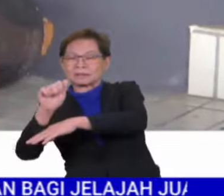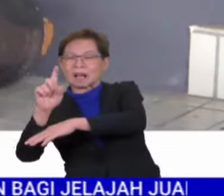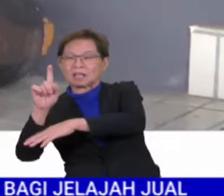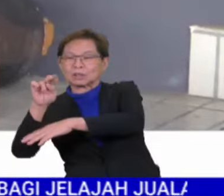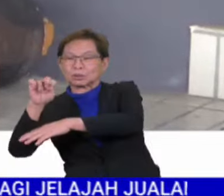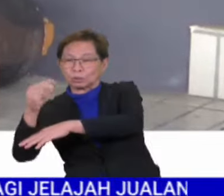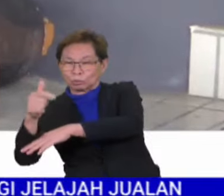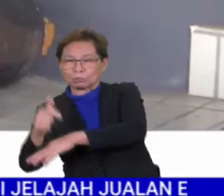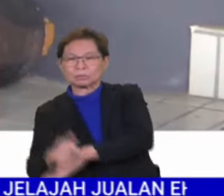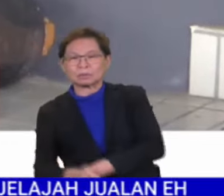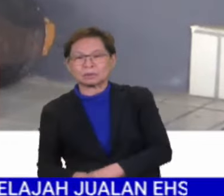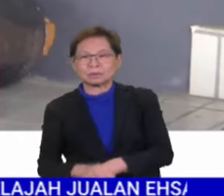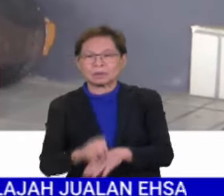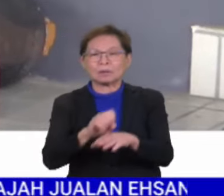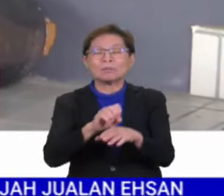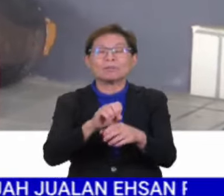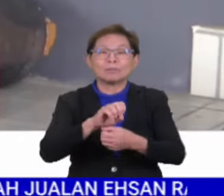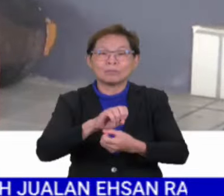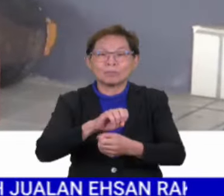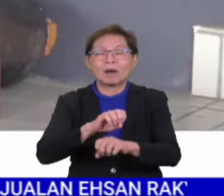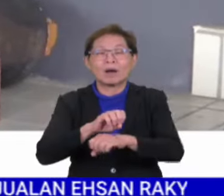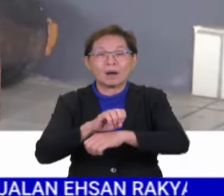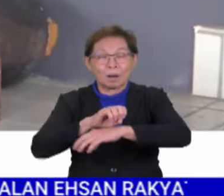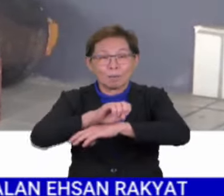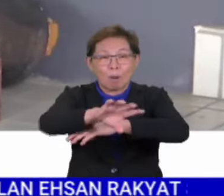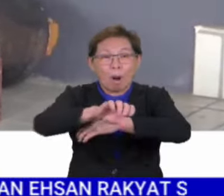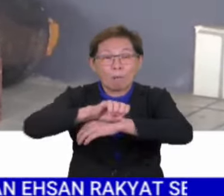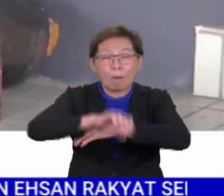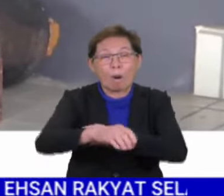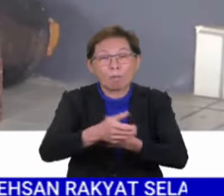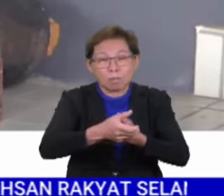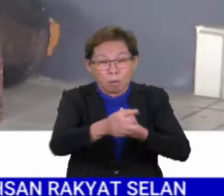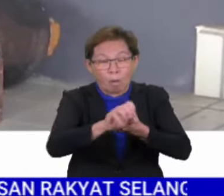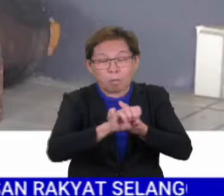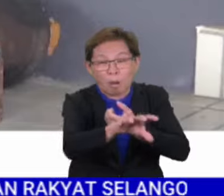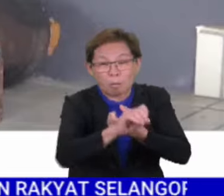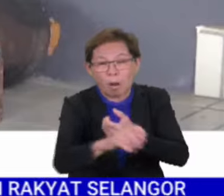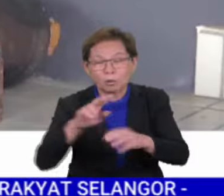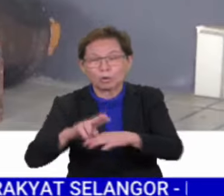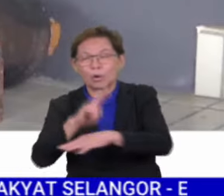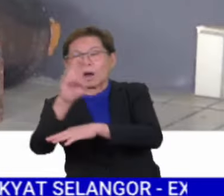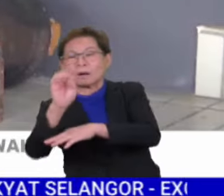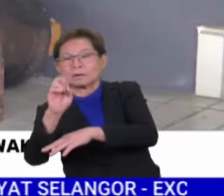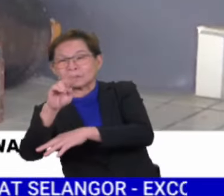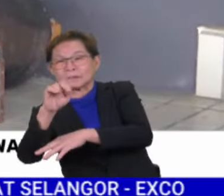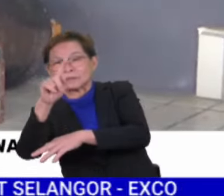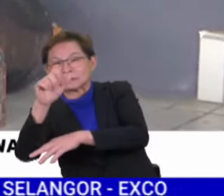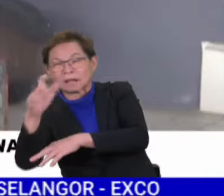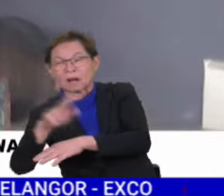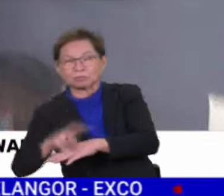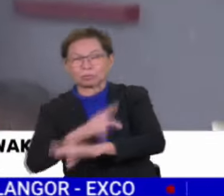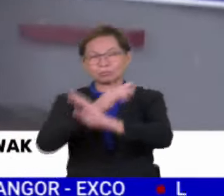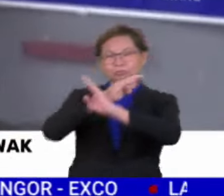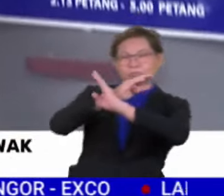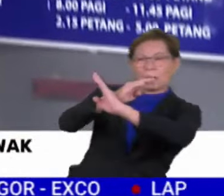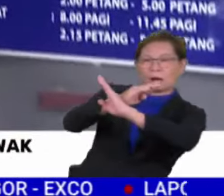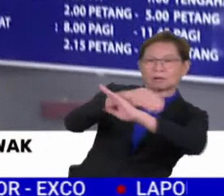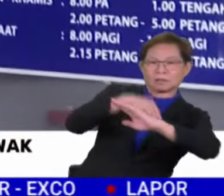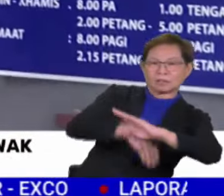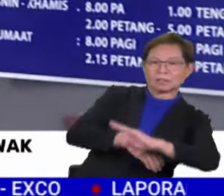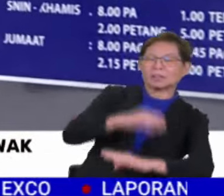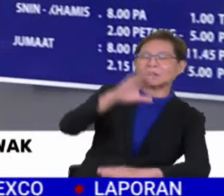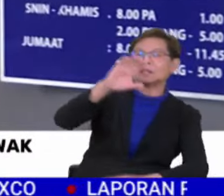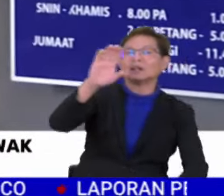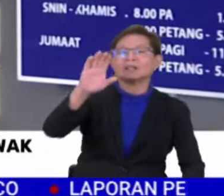Ini adalah meriam sebenar bujang timpang berang yang digunakan oleh rentap dalam mempertahankan kubunya di Bukit Sado. Charles Brooke